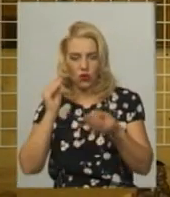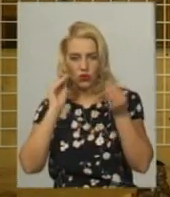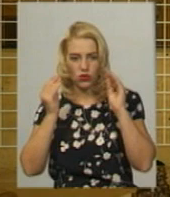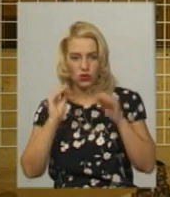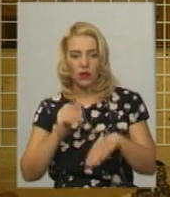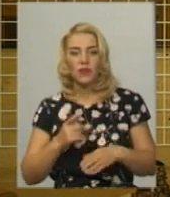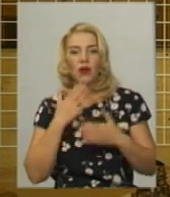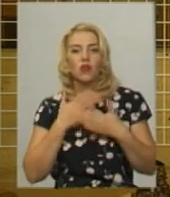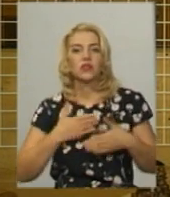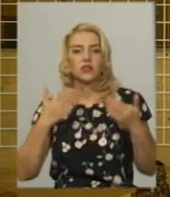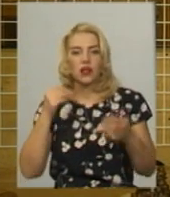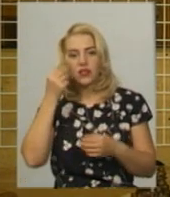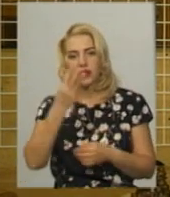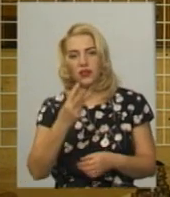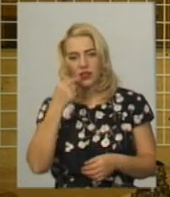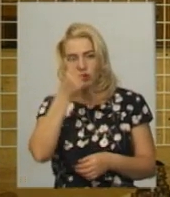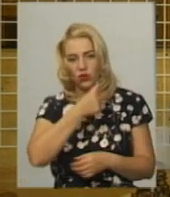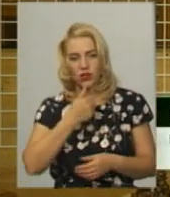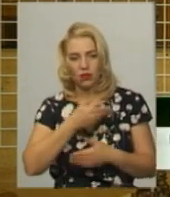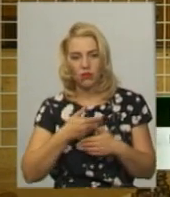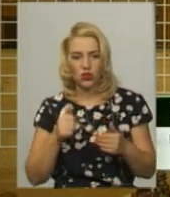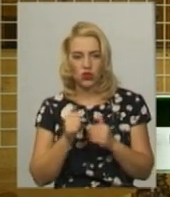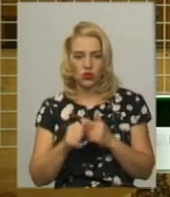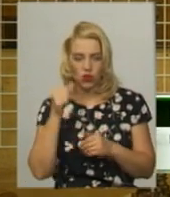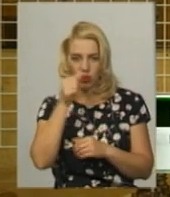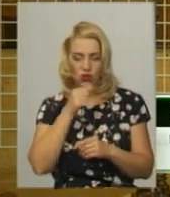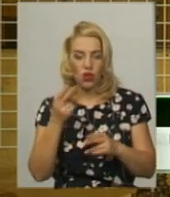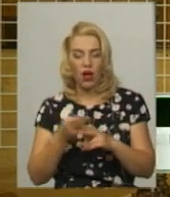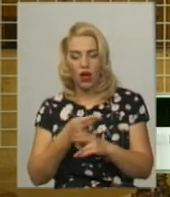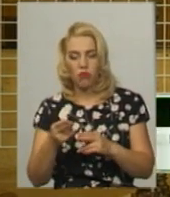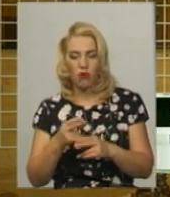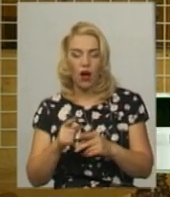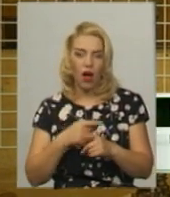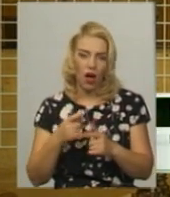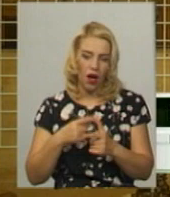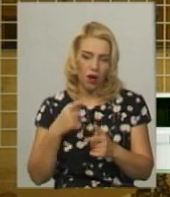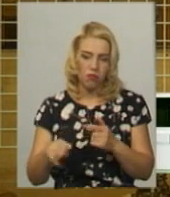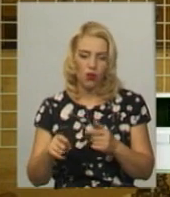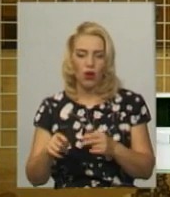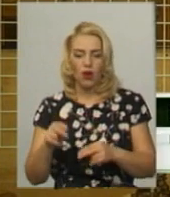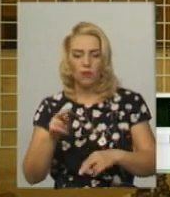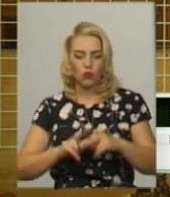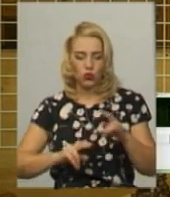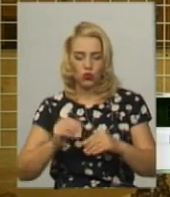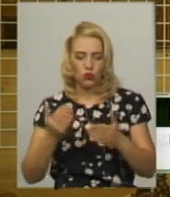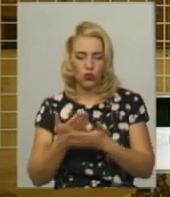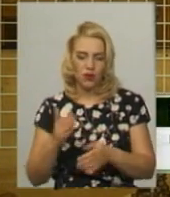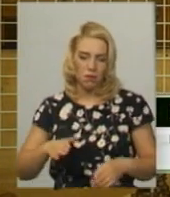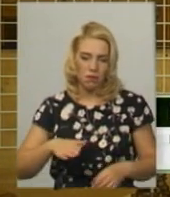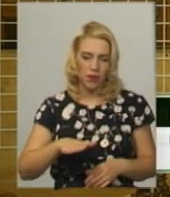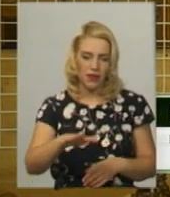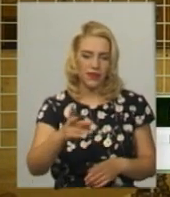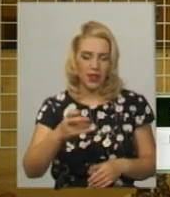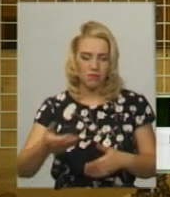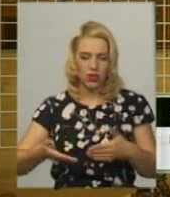ми щорічно або будуємо нові пандуси з'їзду з тротуарів на пішохідні